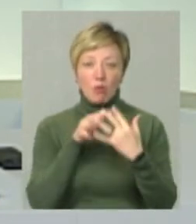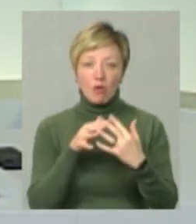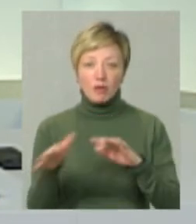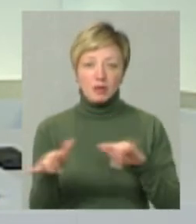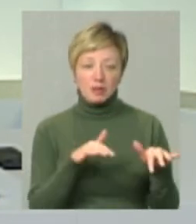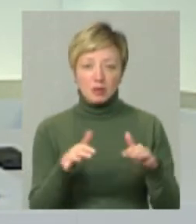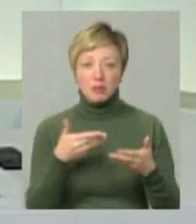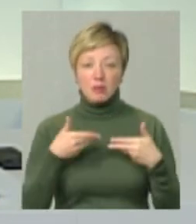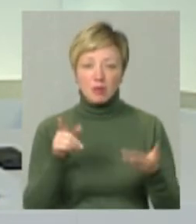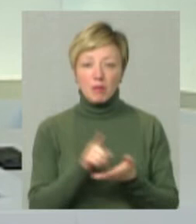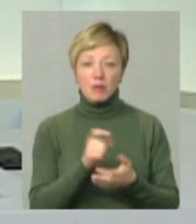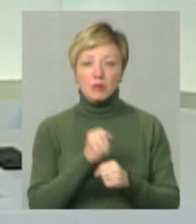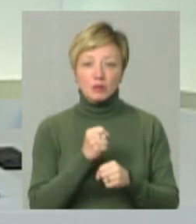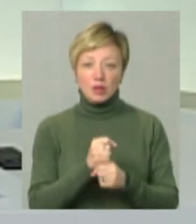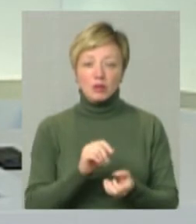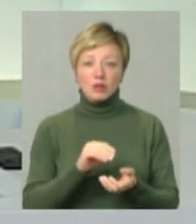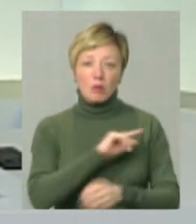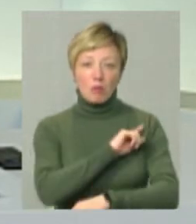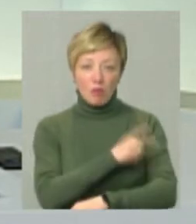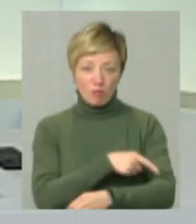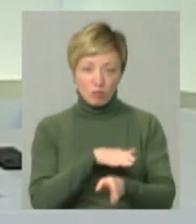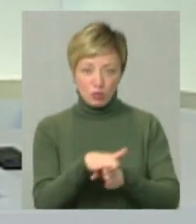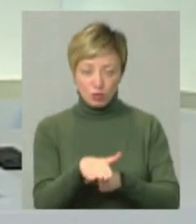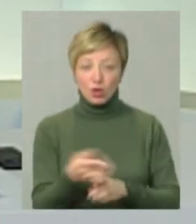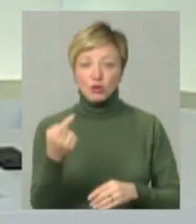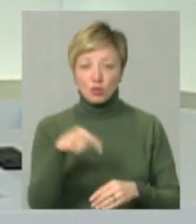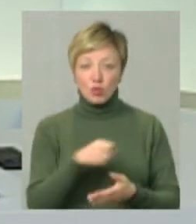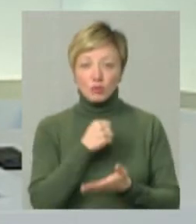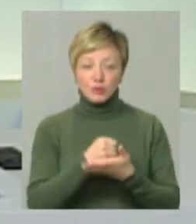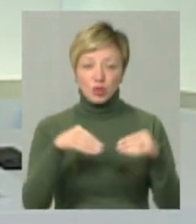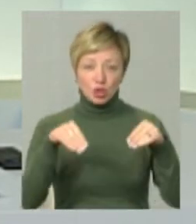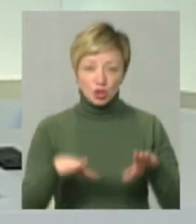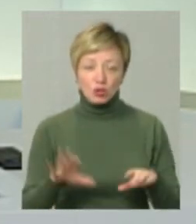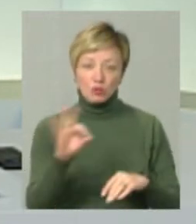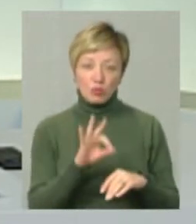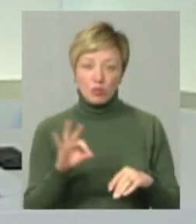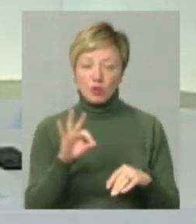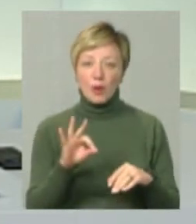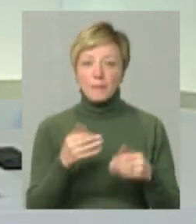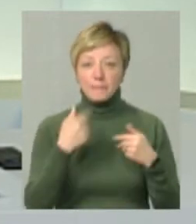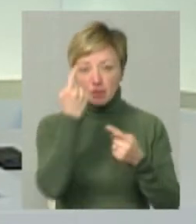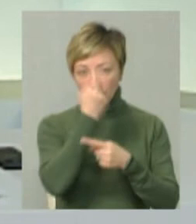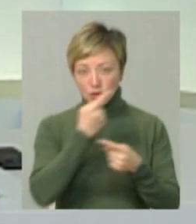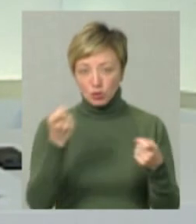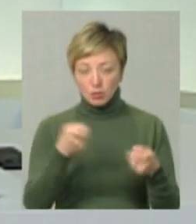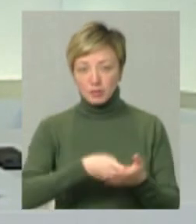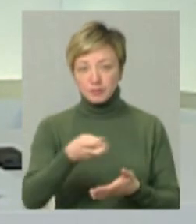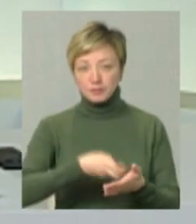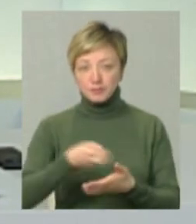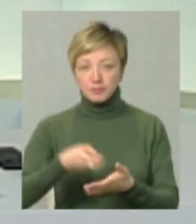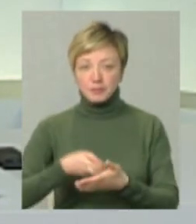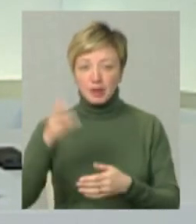бойових дій, ми маємо працювати на повну потужність. Тому і було прийнято рішення, про яке ми повідомили